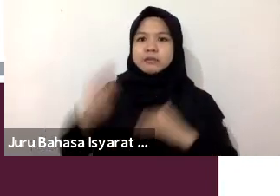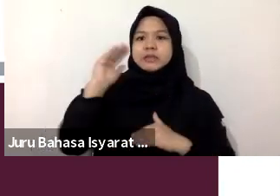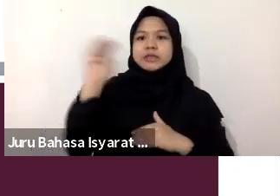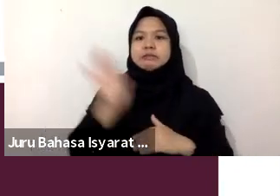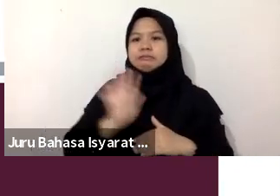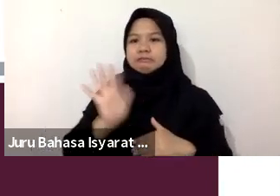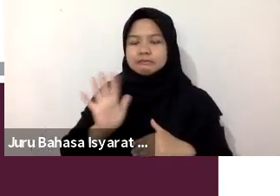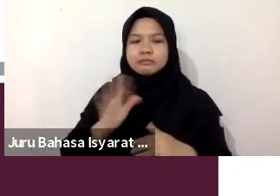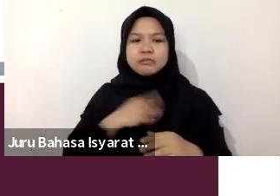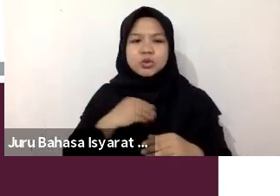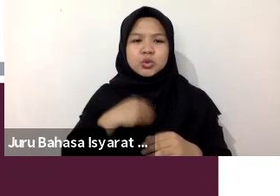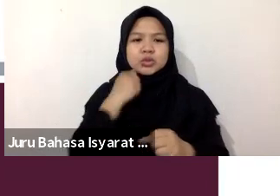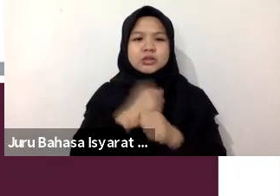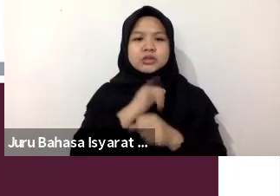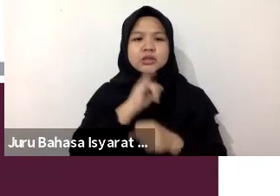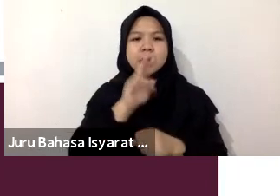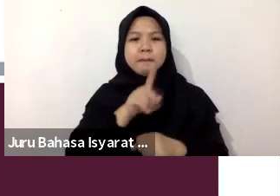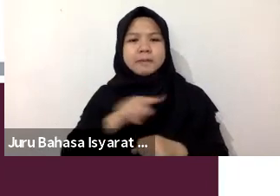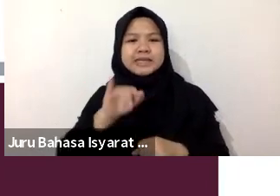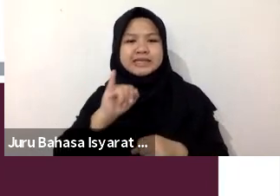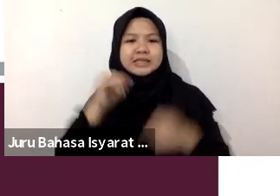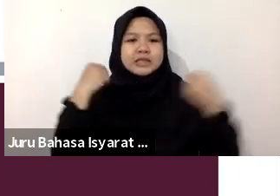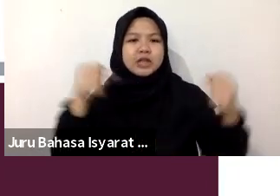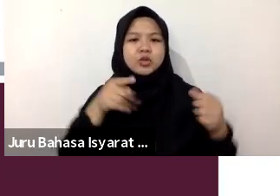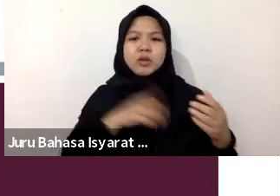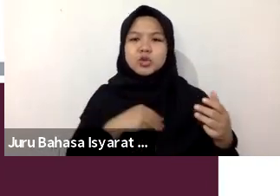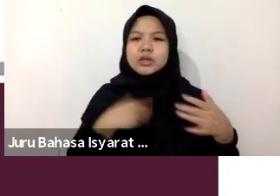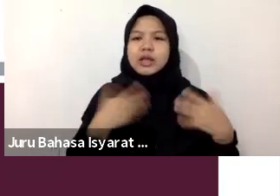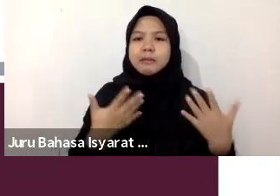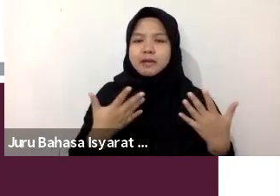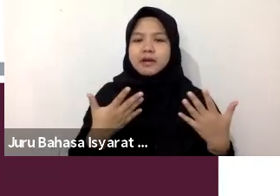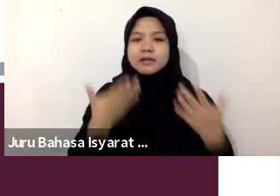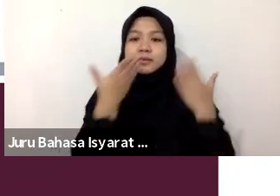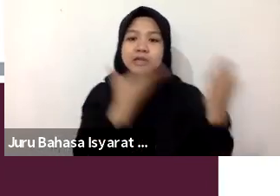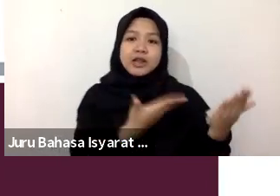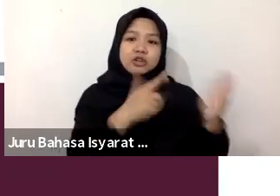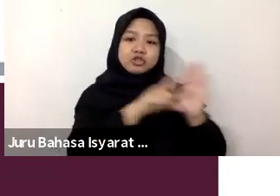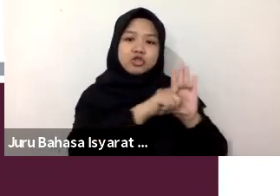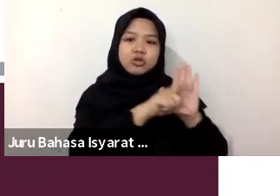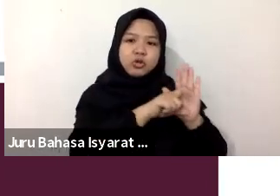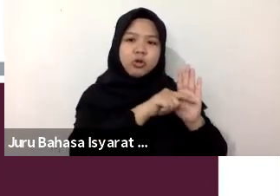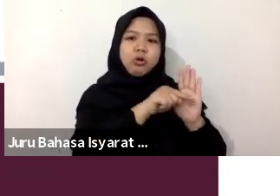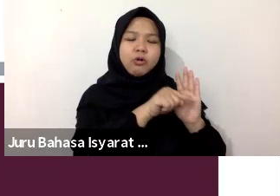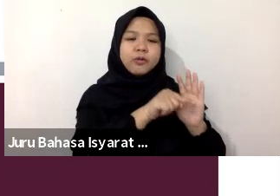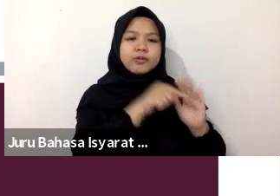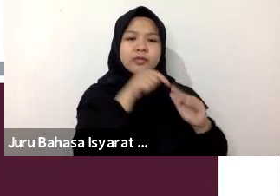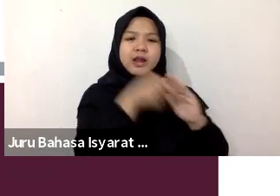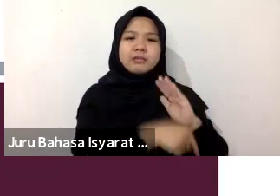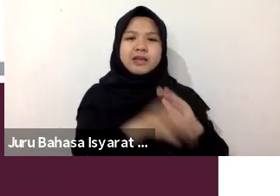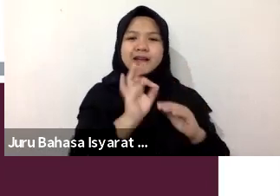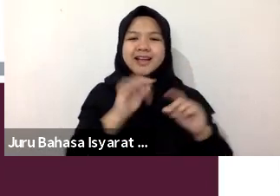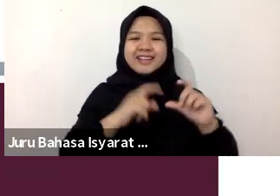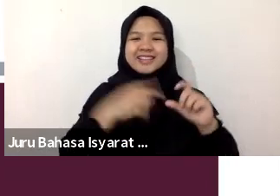disebut bergizi dan sehat, tentu saja di sini nanti kita bisa lihat contoh-contohnya, dan yang jelas di dalamnya tidak ada seblak,